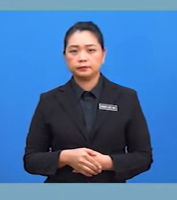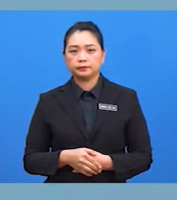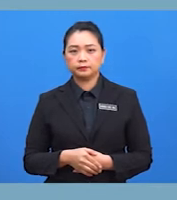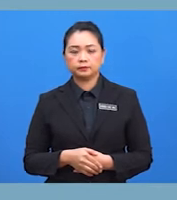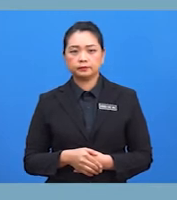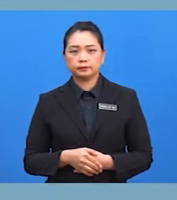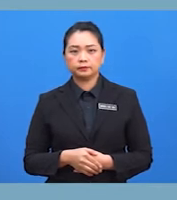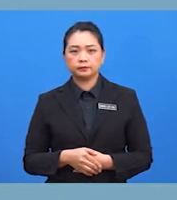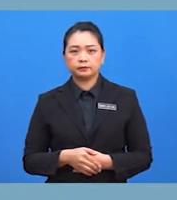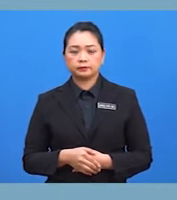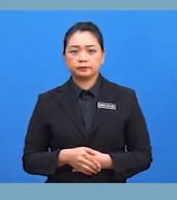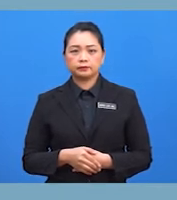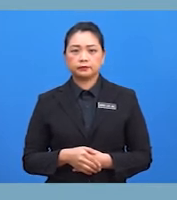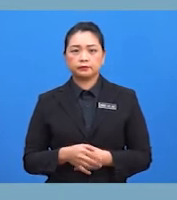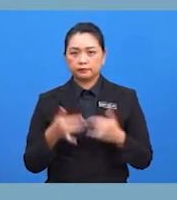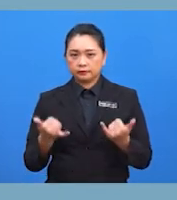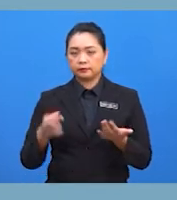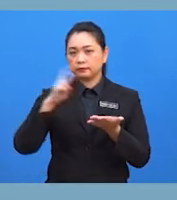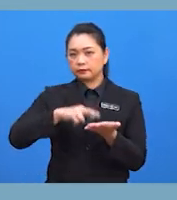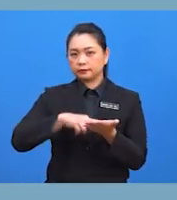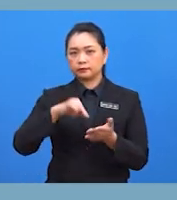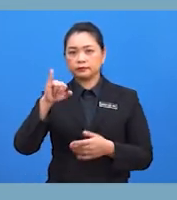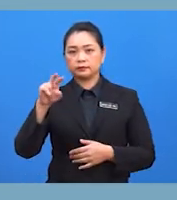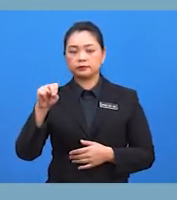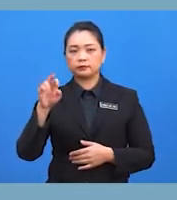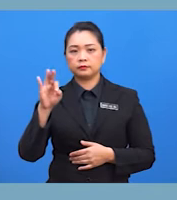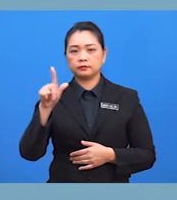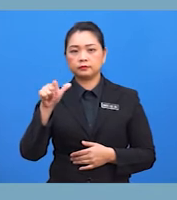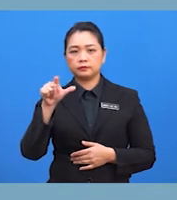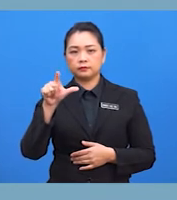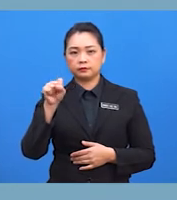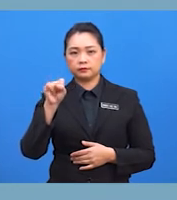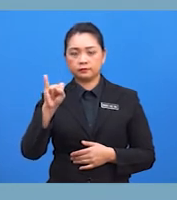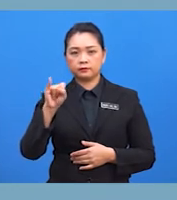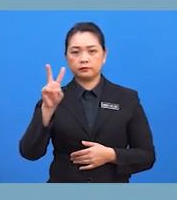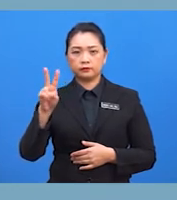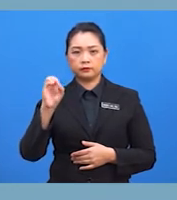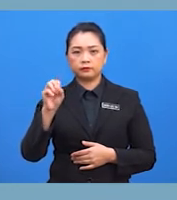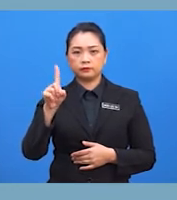0.54%. Kadar inflasi pada tahun 2019 ialah